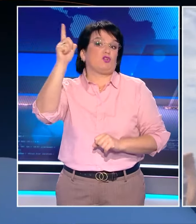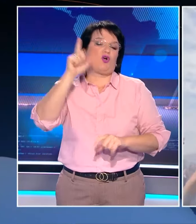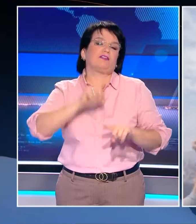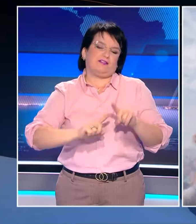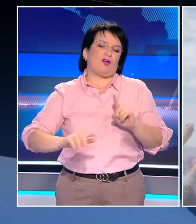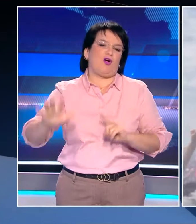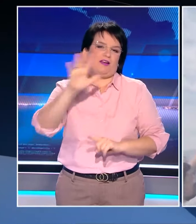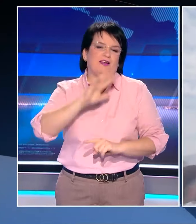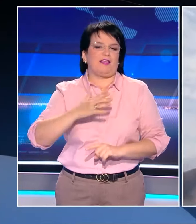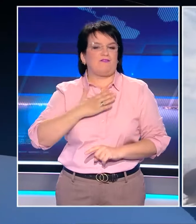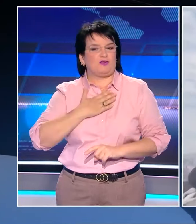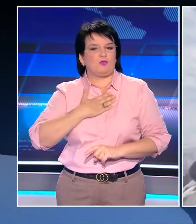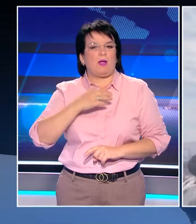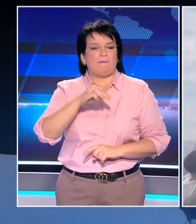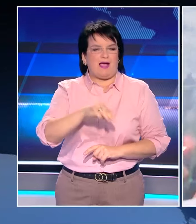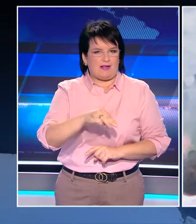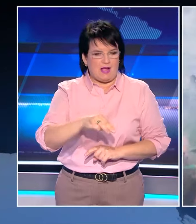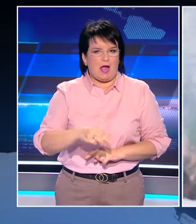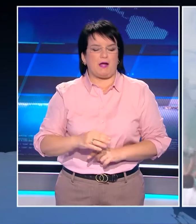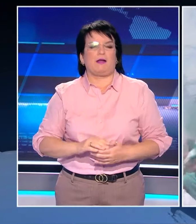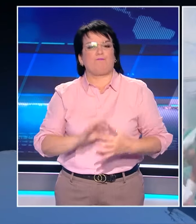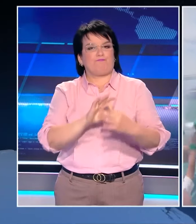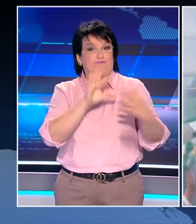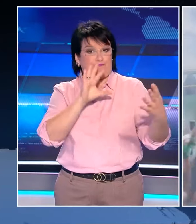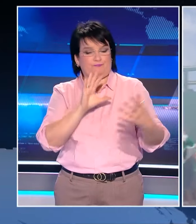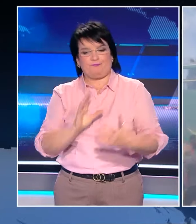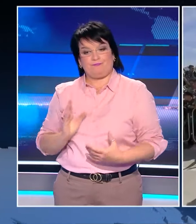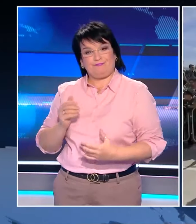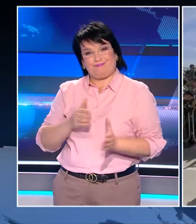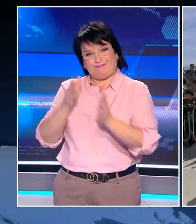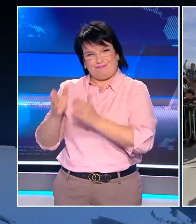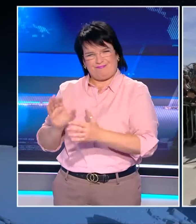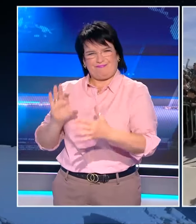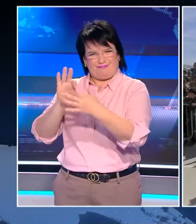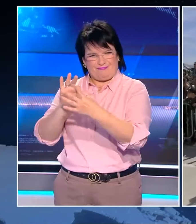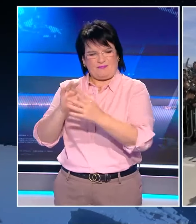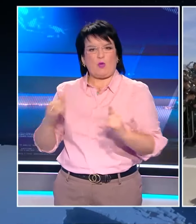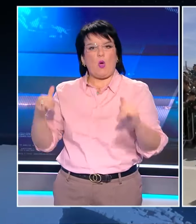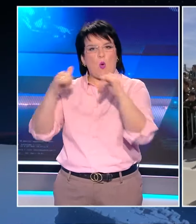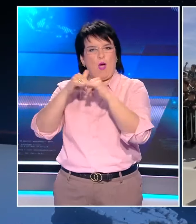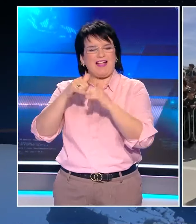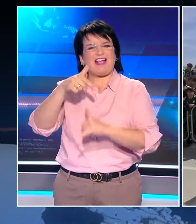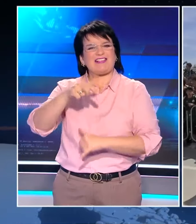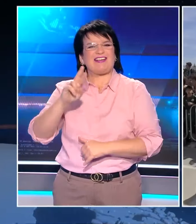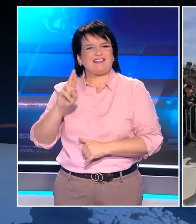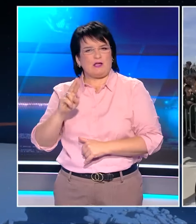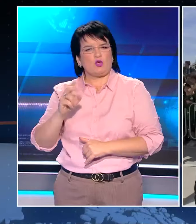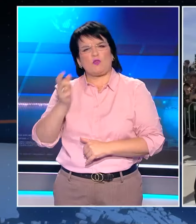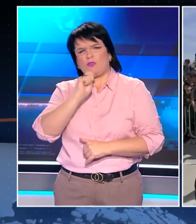Ελλάδα. Μήνα. Μαριάννα, σε ευχαριστούμε πολύ. Πάμε να συνδεθούμε με το ΆΚΑ και τον Γιάννη Ρίγο. Γιάννη.